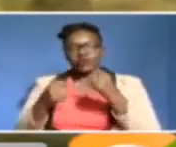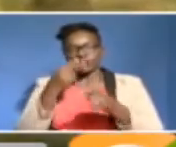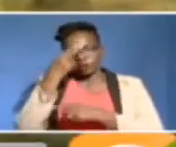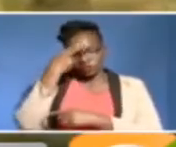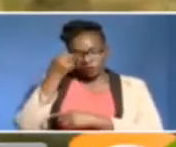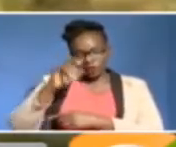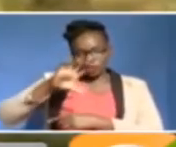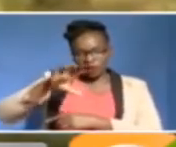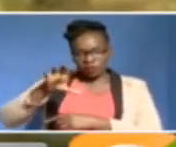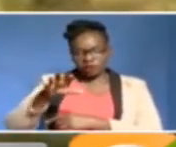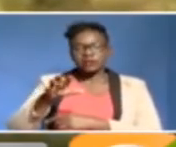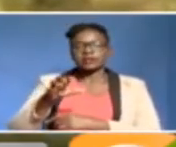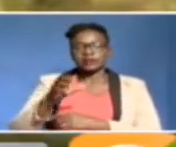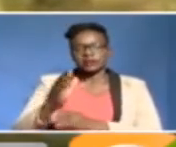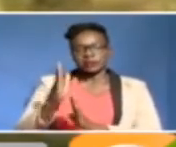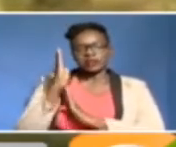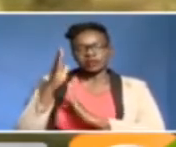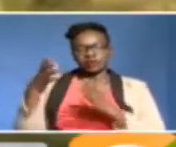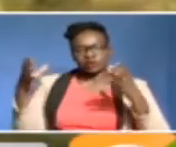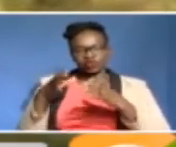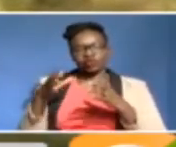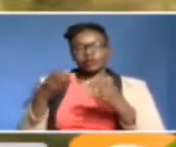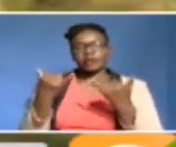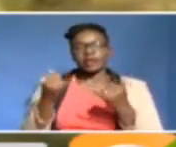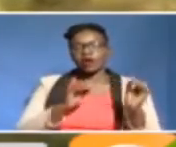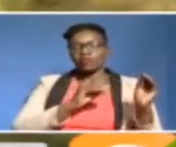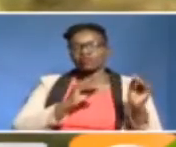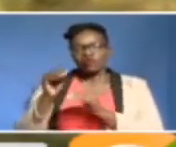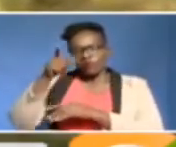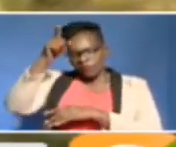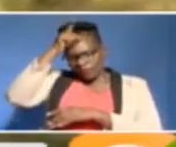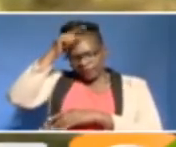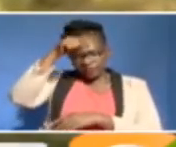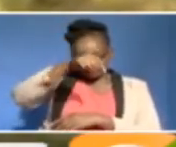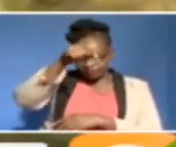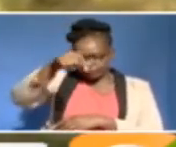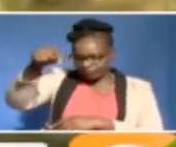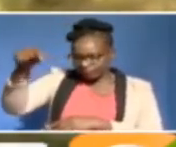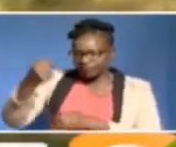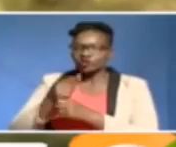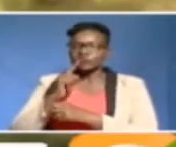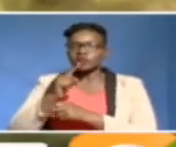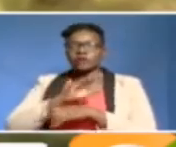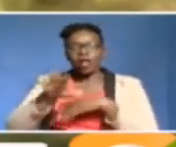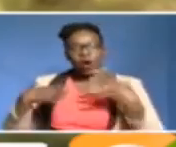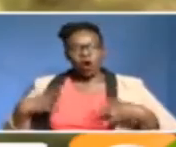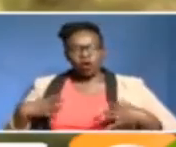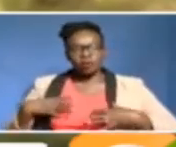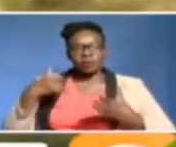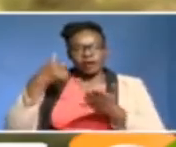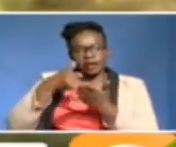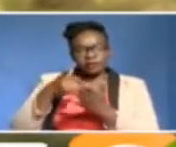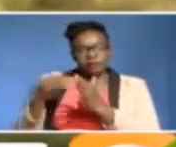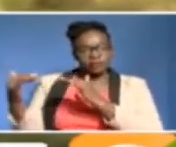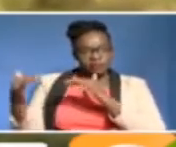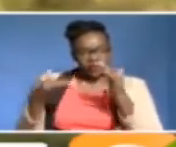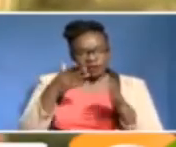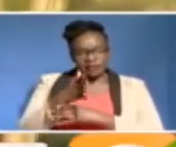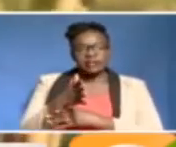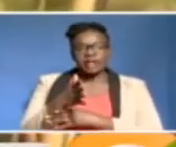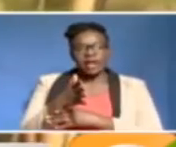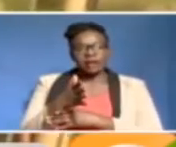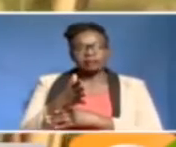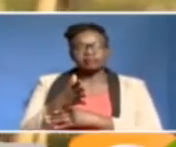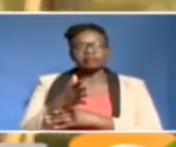Narok, maafisa wa usalama sasa wanaenda katika kila kitongoji kuhakikisha kwamba wale wote wanaoshiriki katika vita hivi wameweka silaha